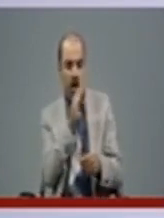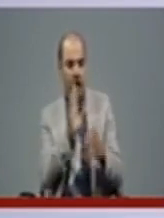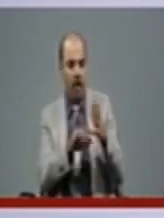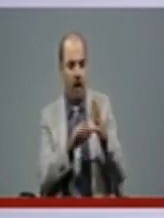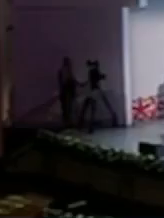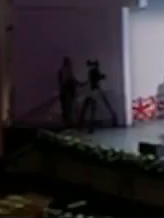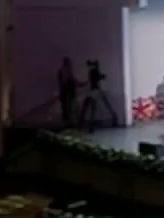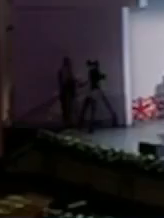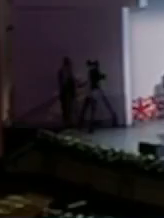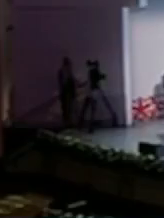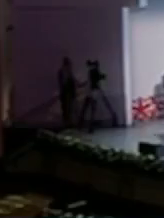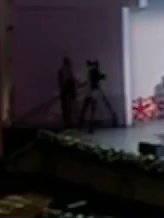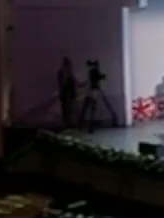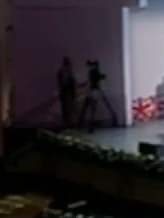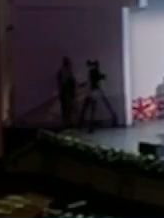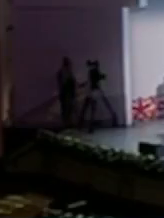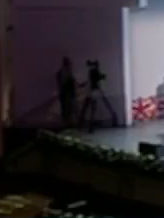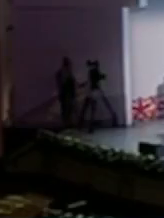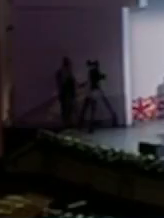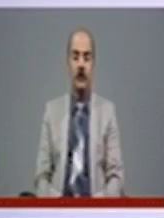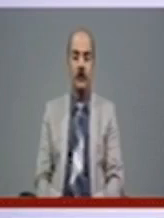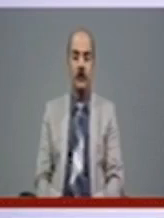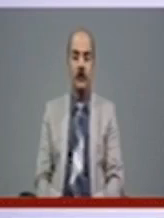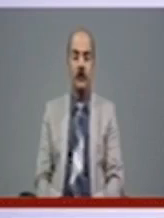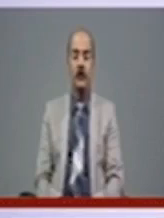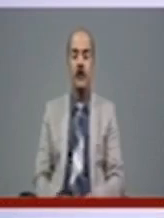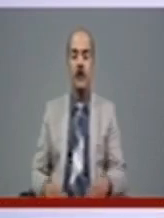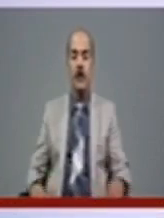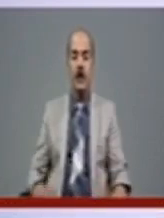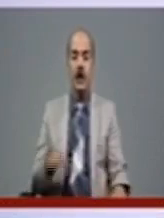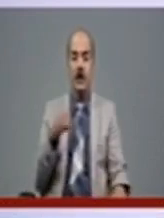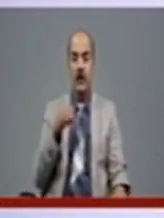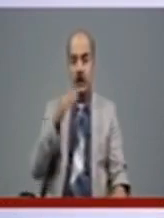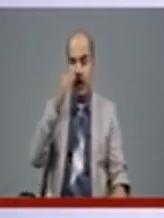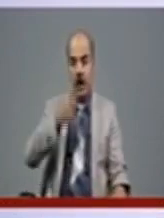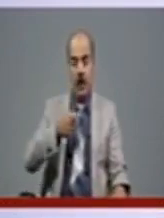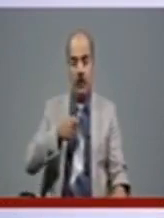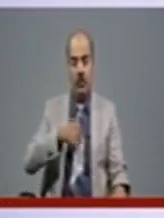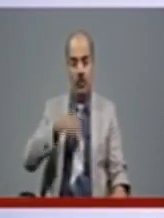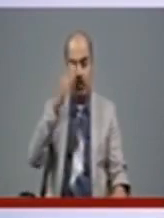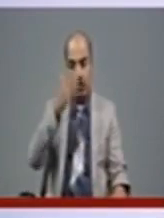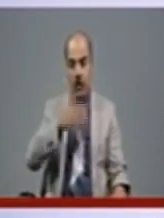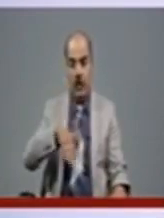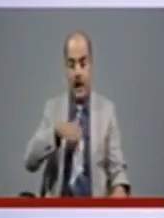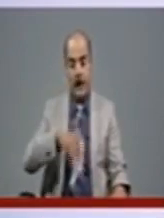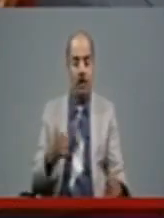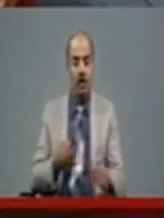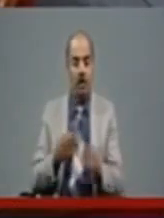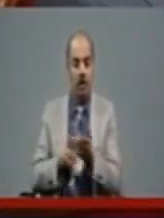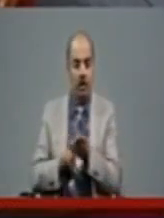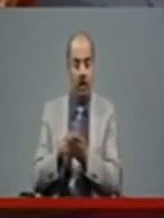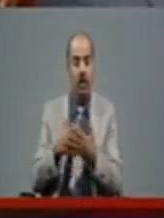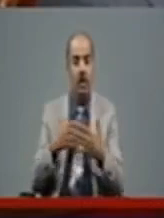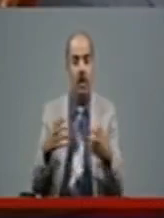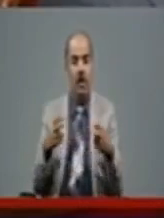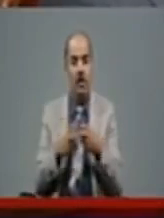والشاملة. المؤتمر الذي ينظمه البنك الإفريقي للتصدير والاستيراد بالتعاون مع الاتحاد الإفريقي تحت